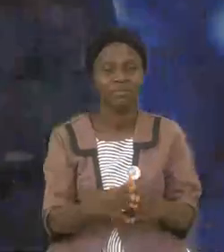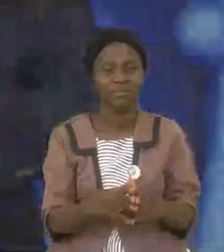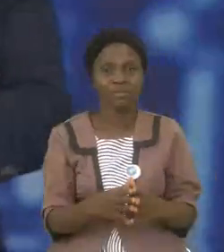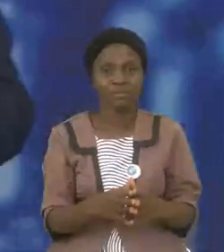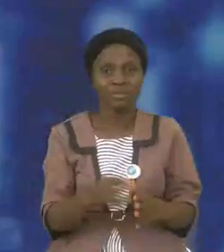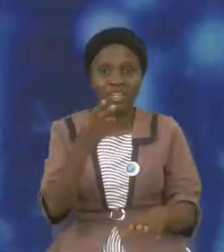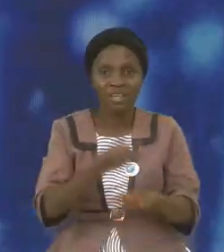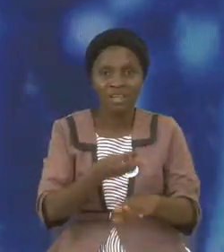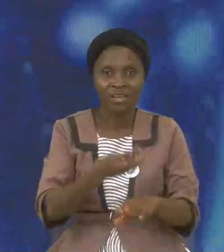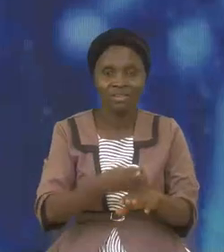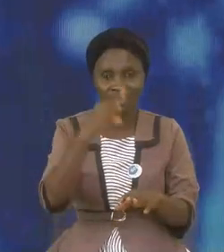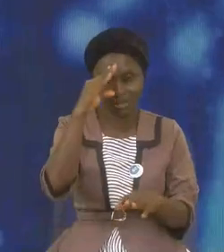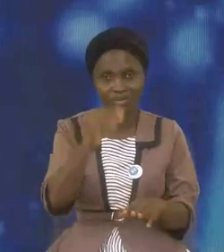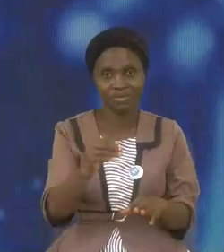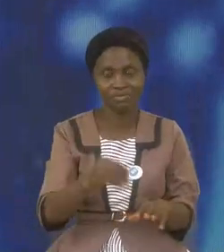Jésus-Christ.